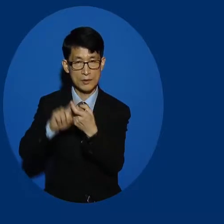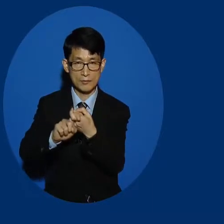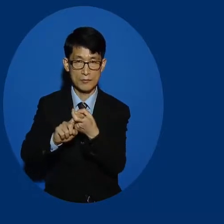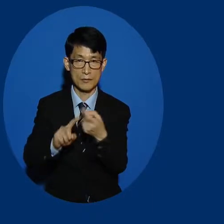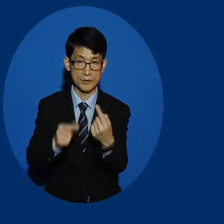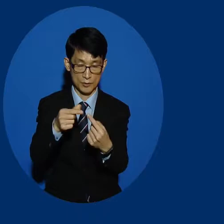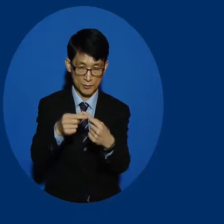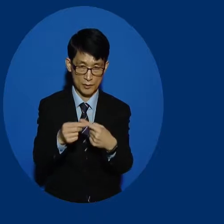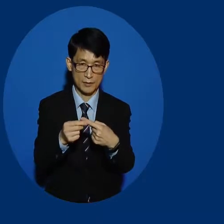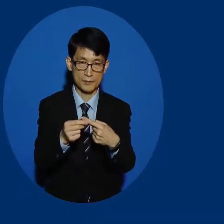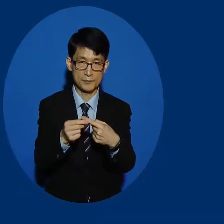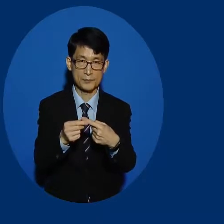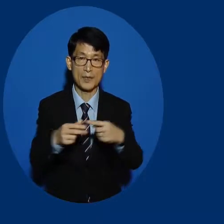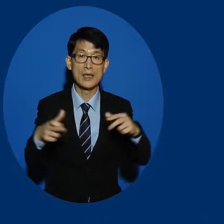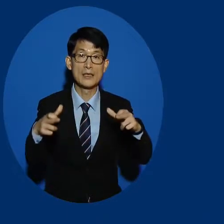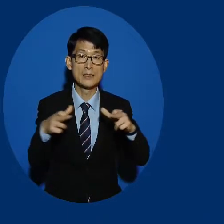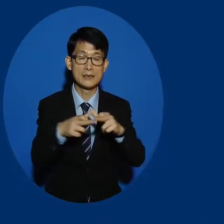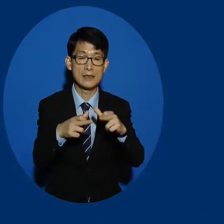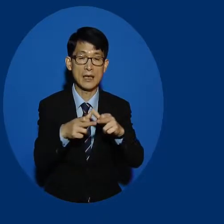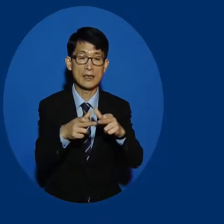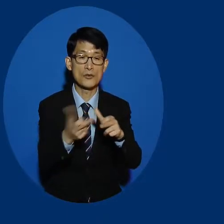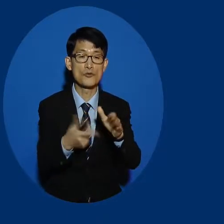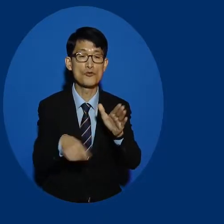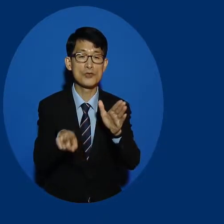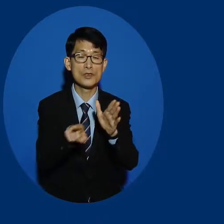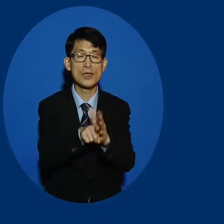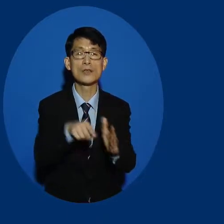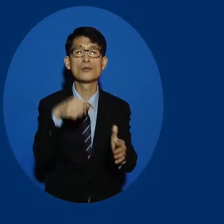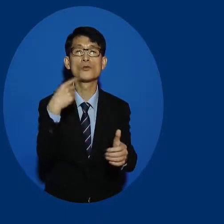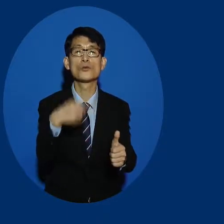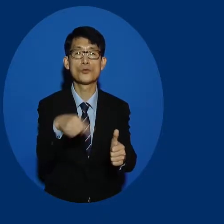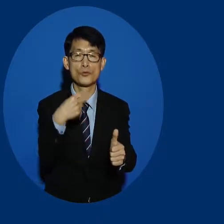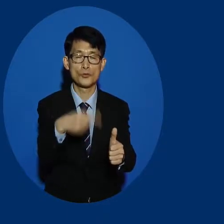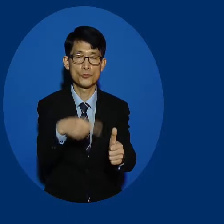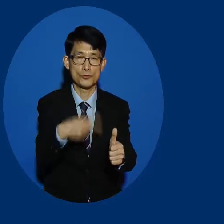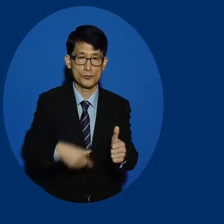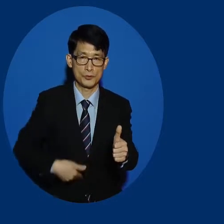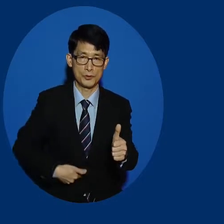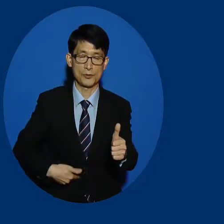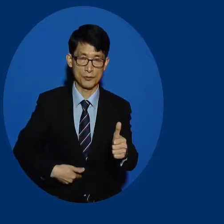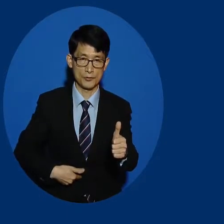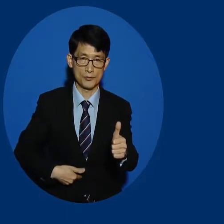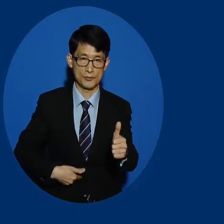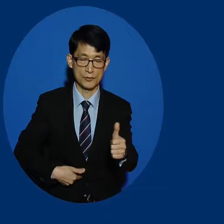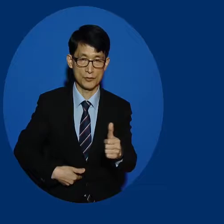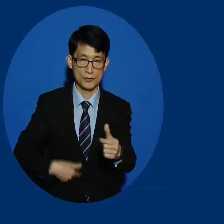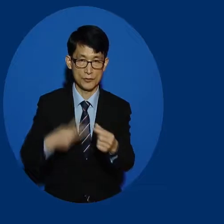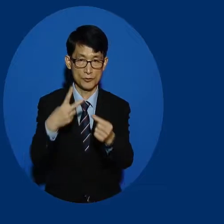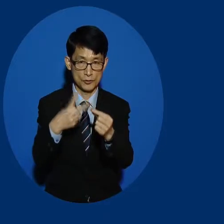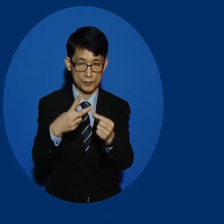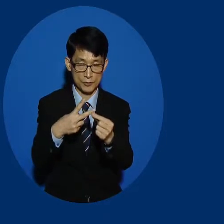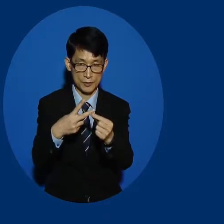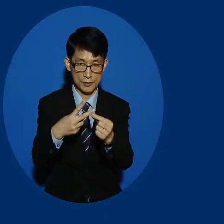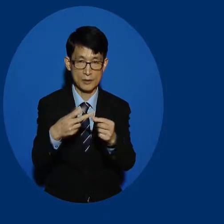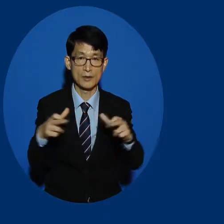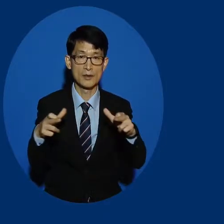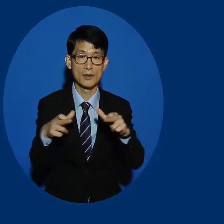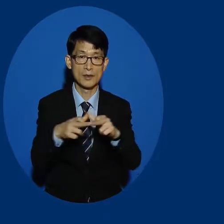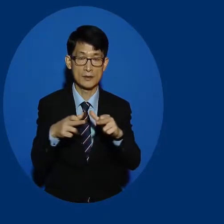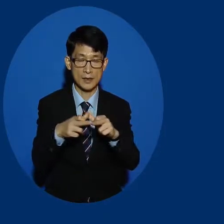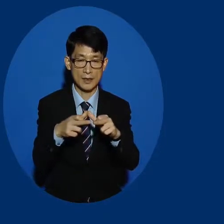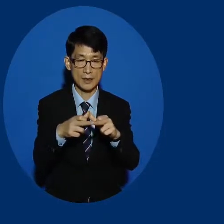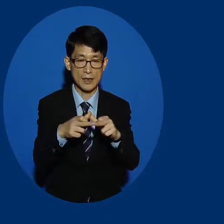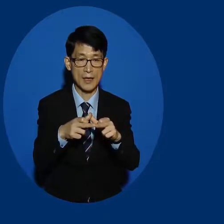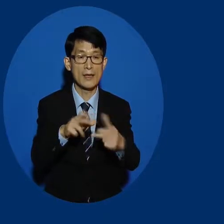첫째, 장애인을 위한 교육이 필요할 겁니다. 두 번째, 장애인에 관한